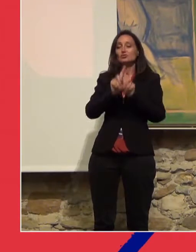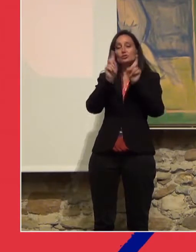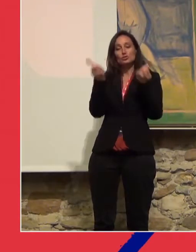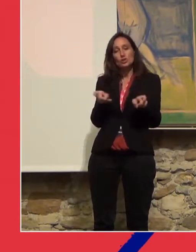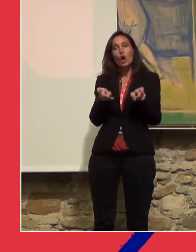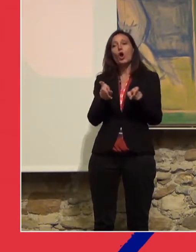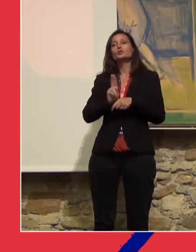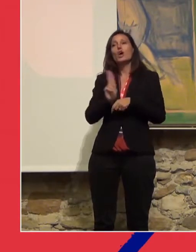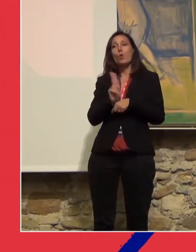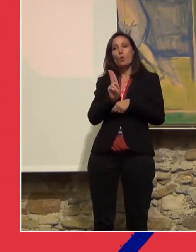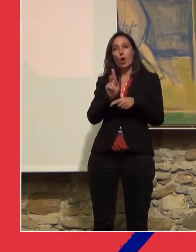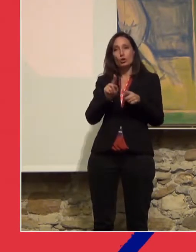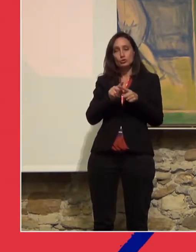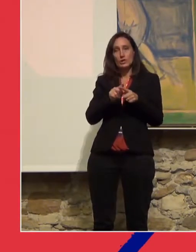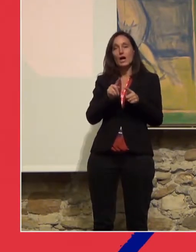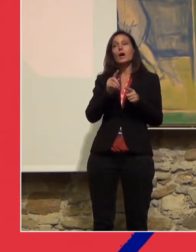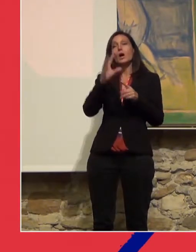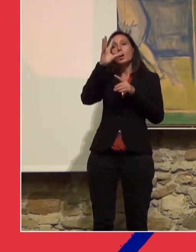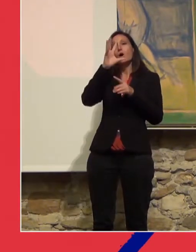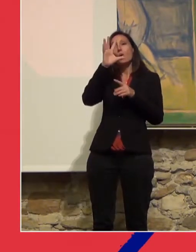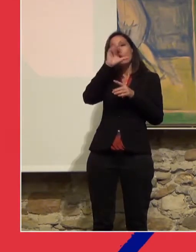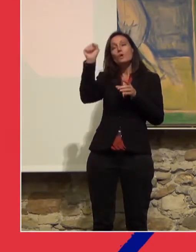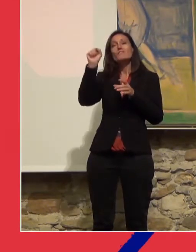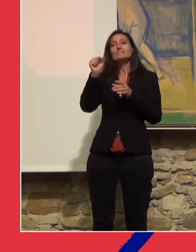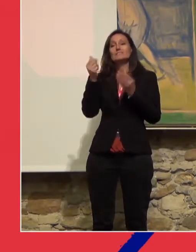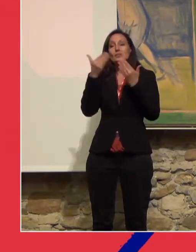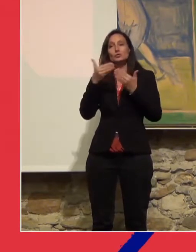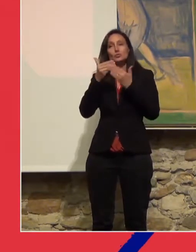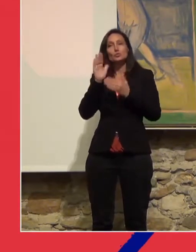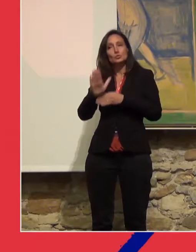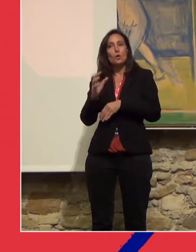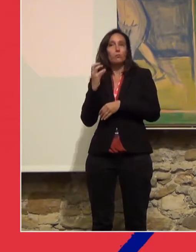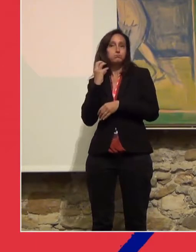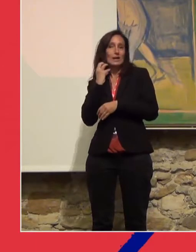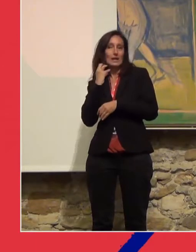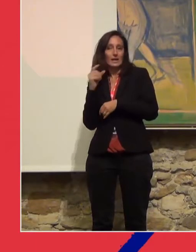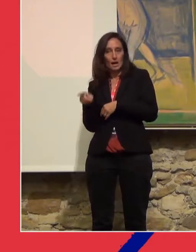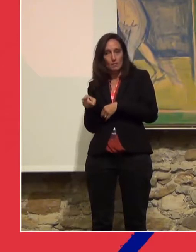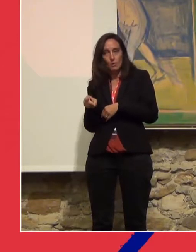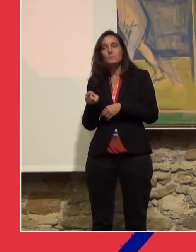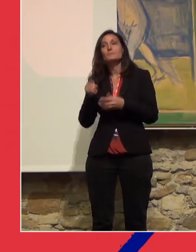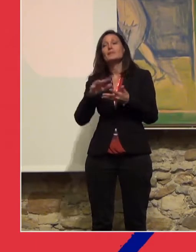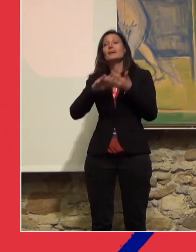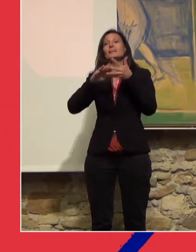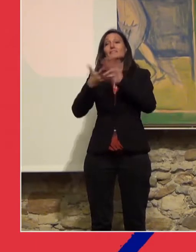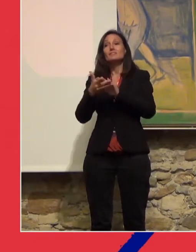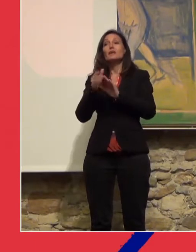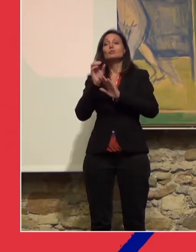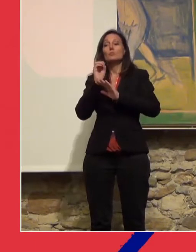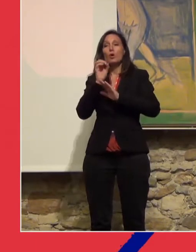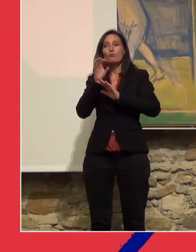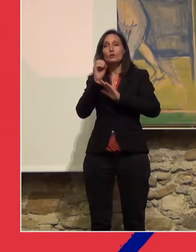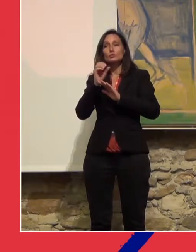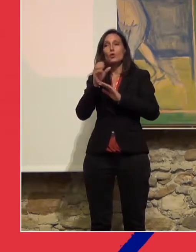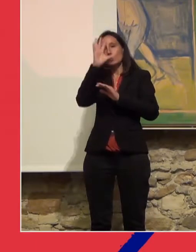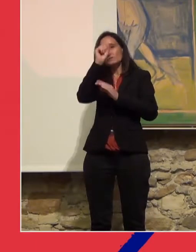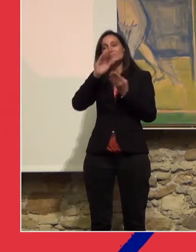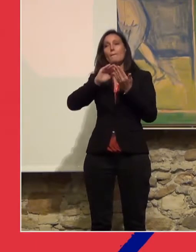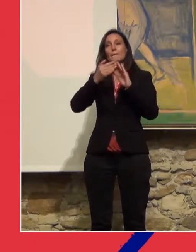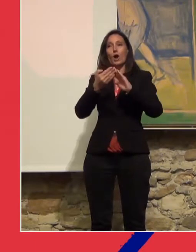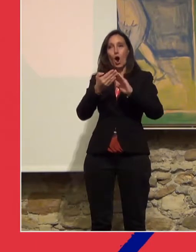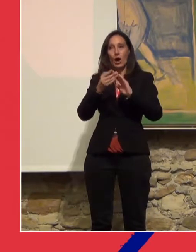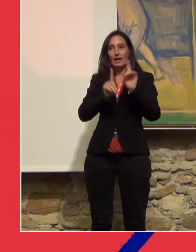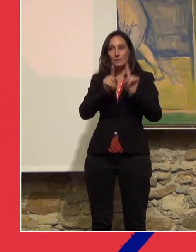presso l'Università degli Studi di Bergamo, divenendo docente presso Milano Bicocca. È primario del reparto